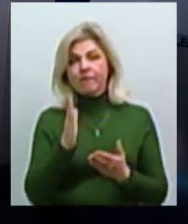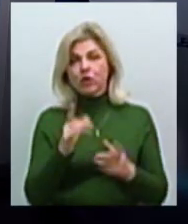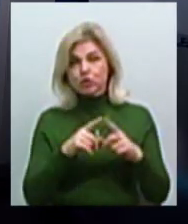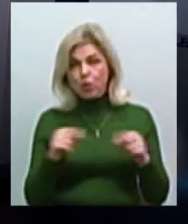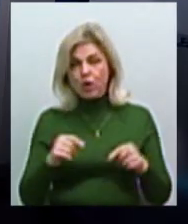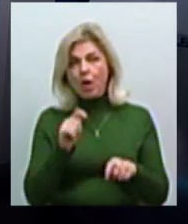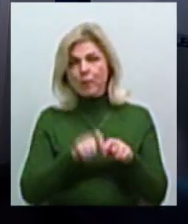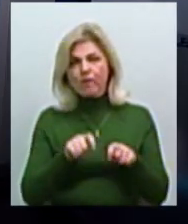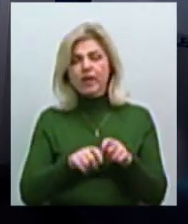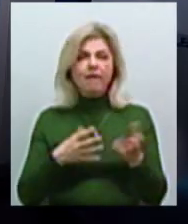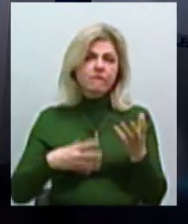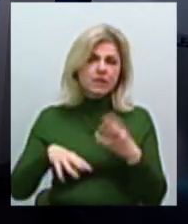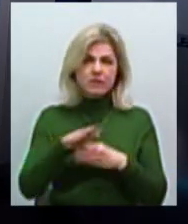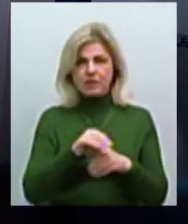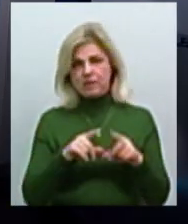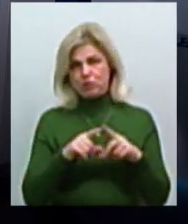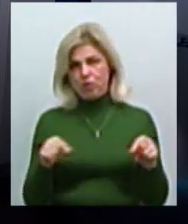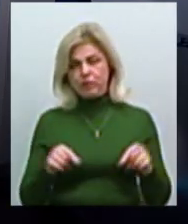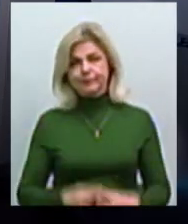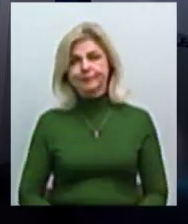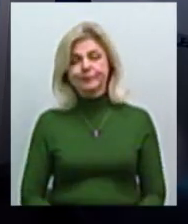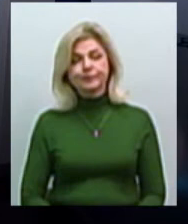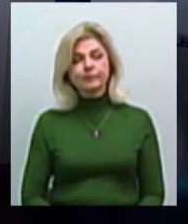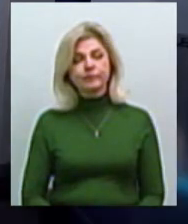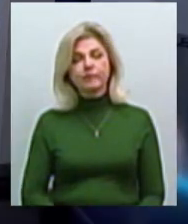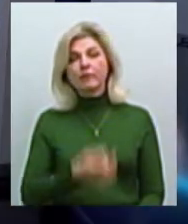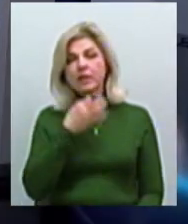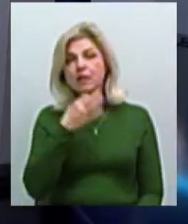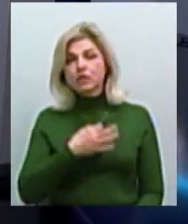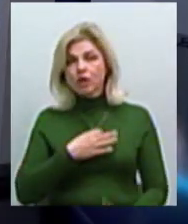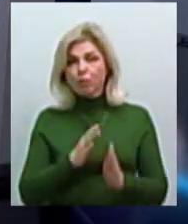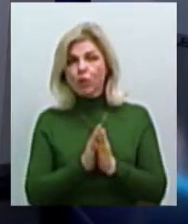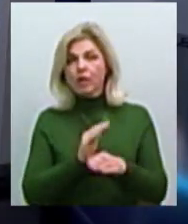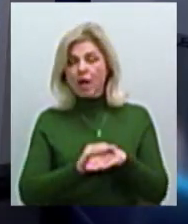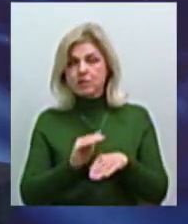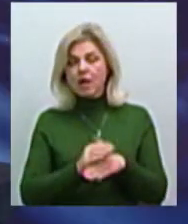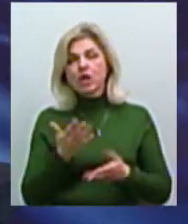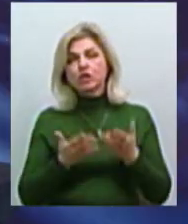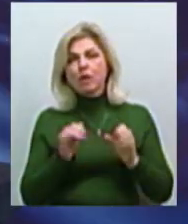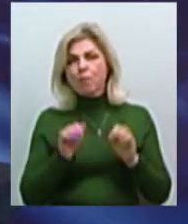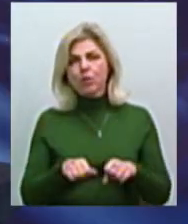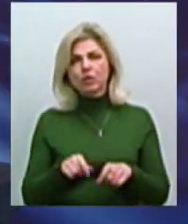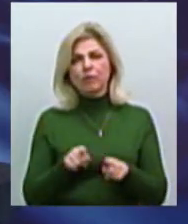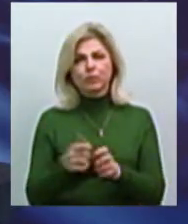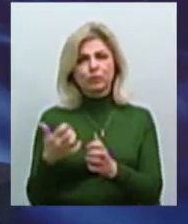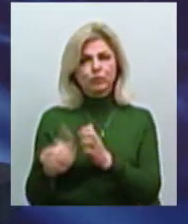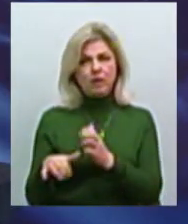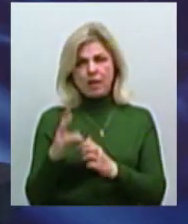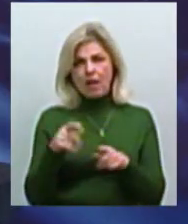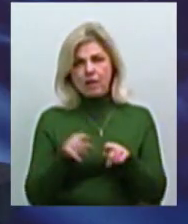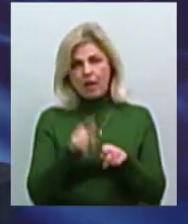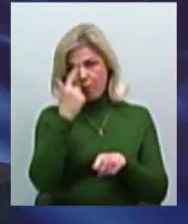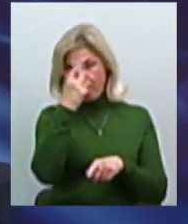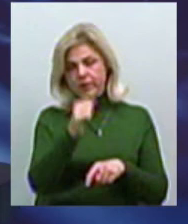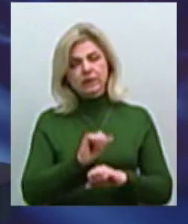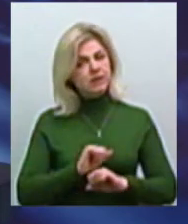всі заклади. А скажіть, будь ласка, Олександр Анатолійович, чи можна взагалі не реагувати на такі повідомлення?